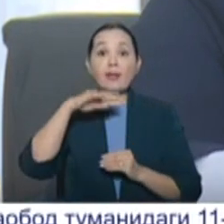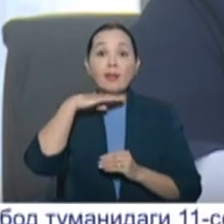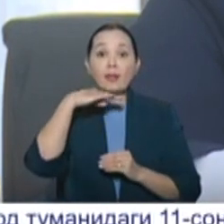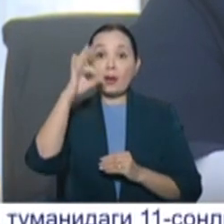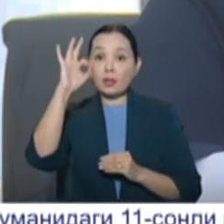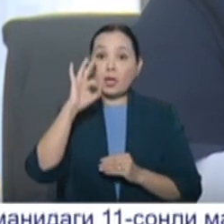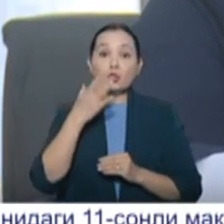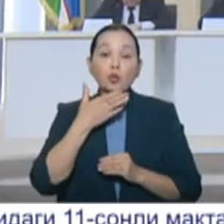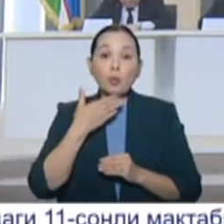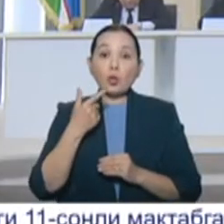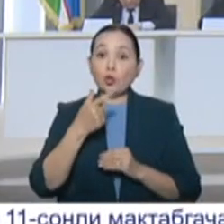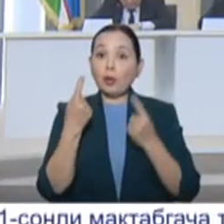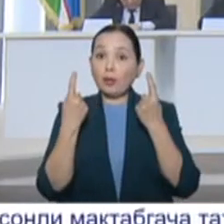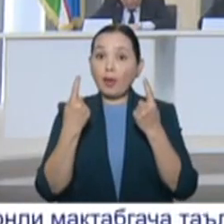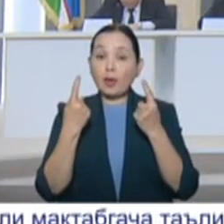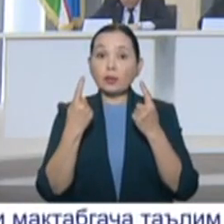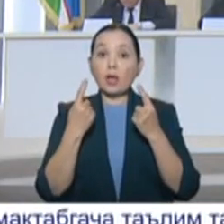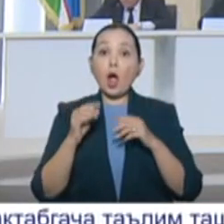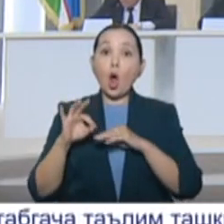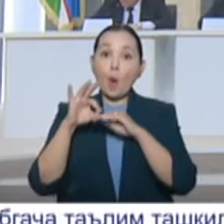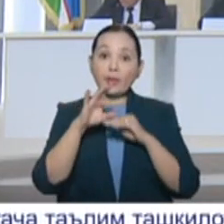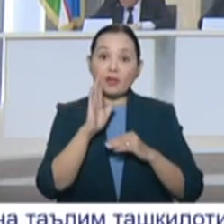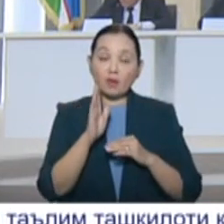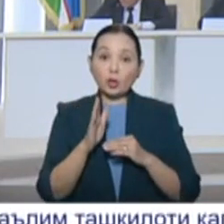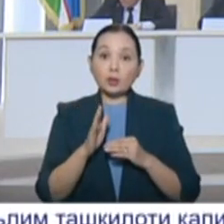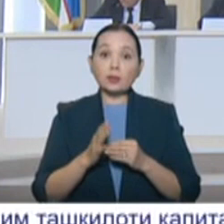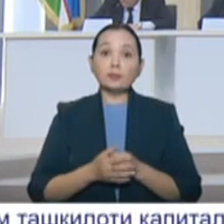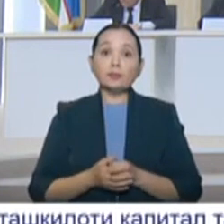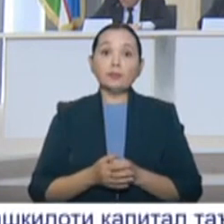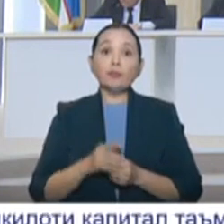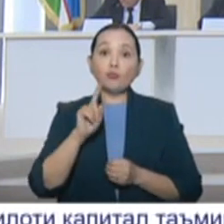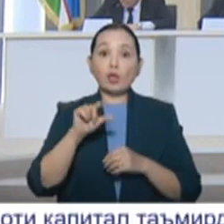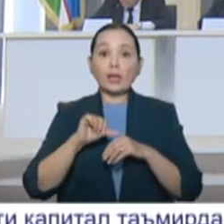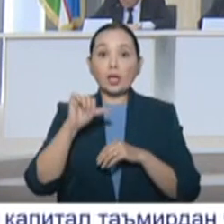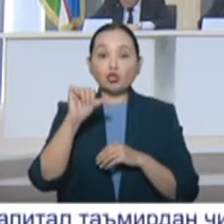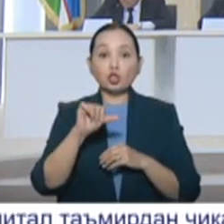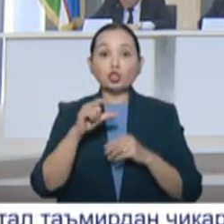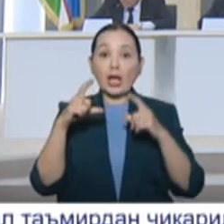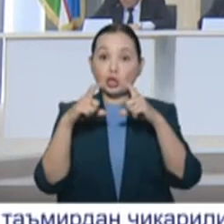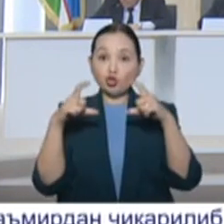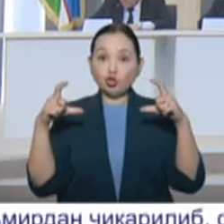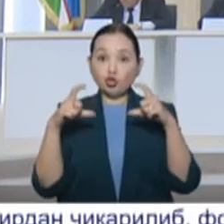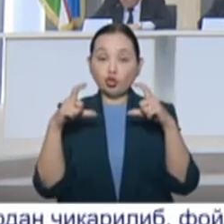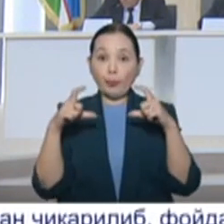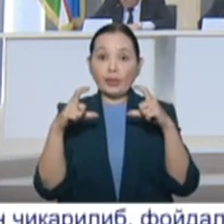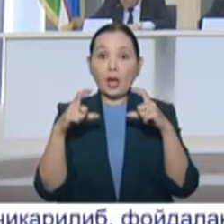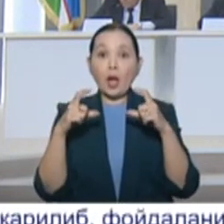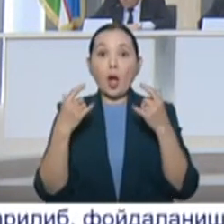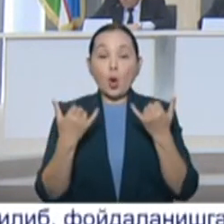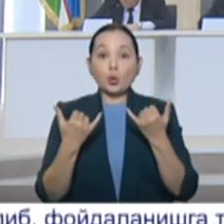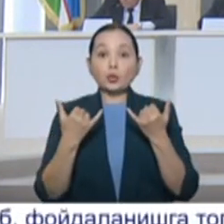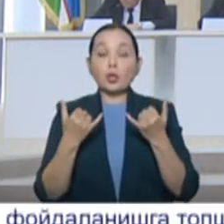ham shu juda ham katta nimalarga olib kelyapti. Undan tashqari chipta hozir Ilhomistoncham